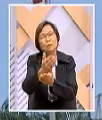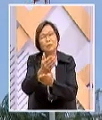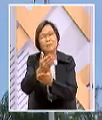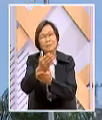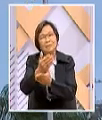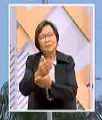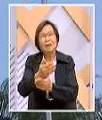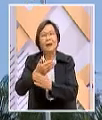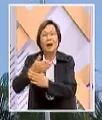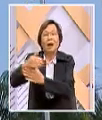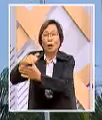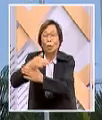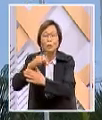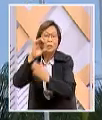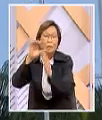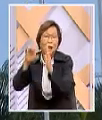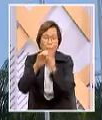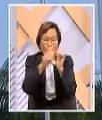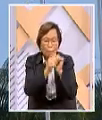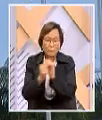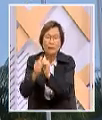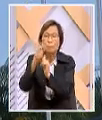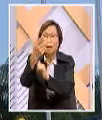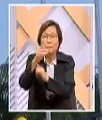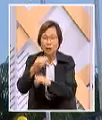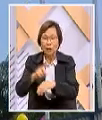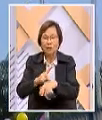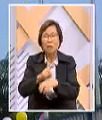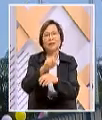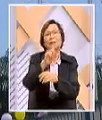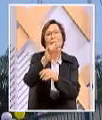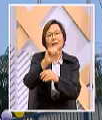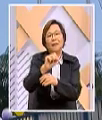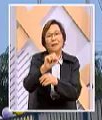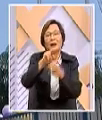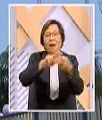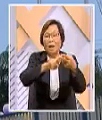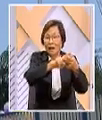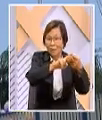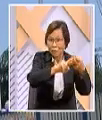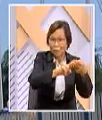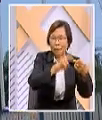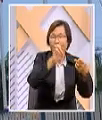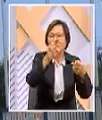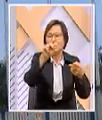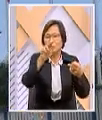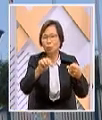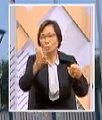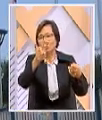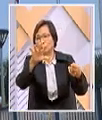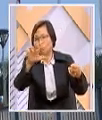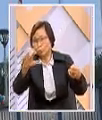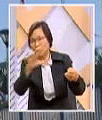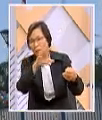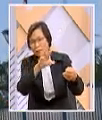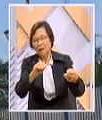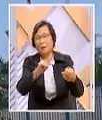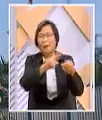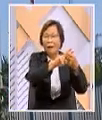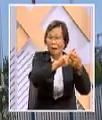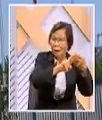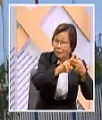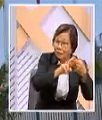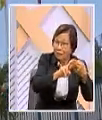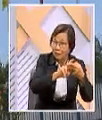kongsikan gambar indah anda bersama dengan RTM di media sosial anda dengan hashtag RTM75 dan juga